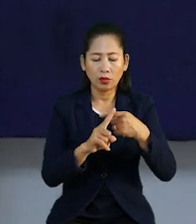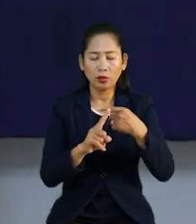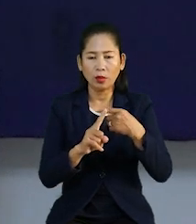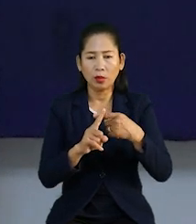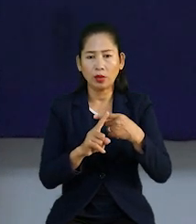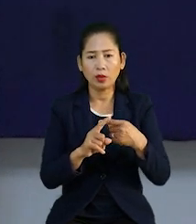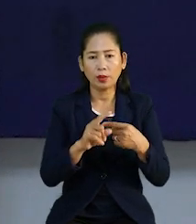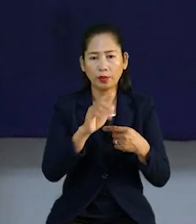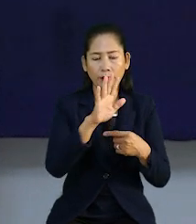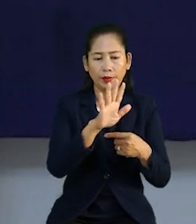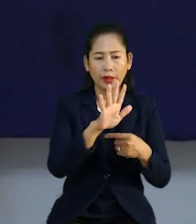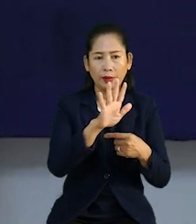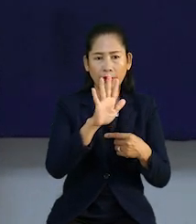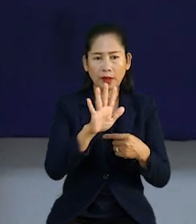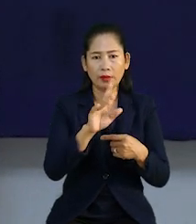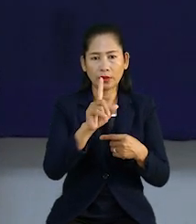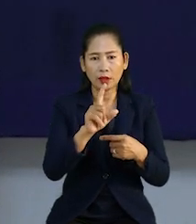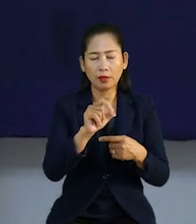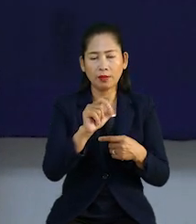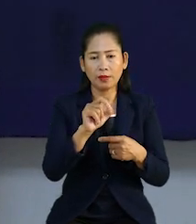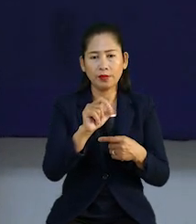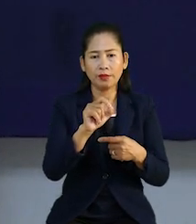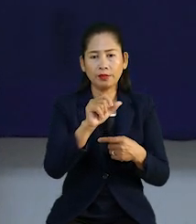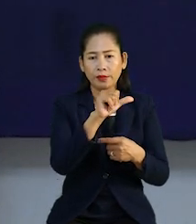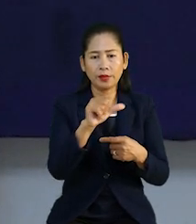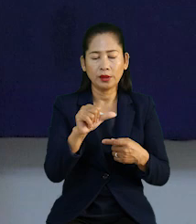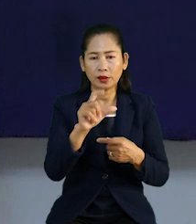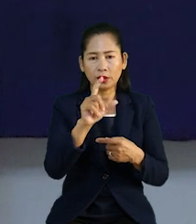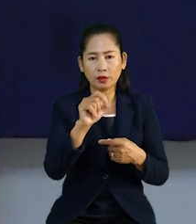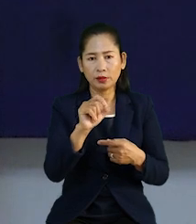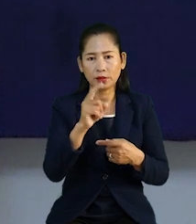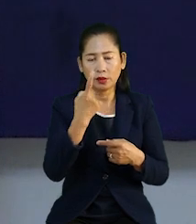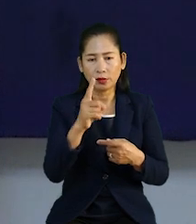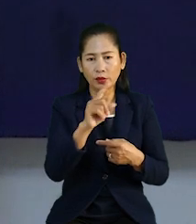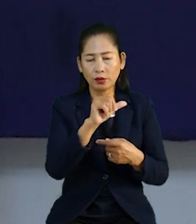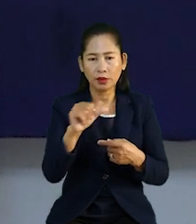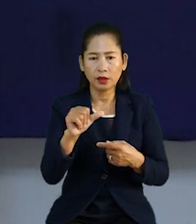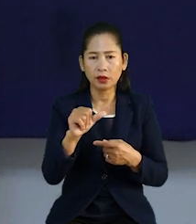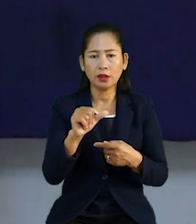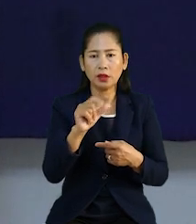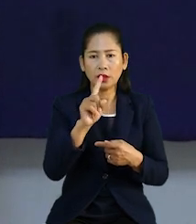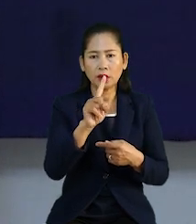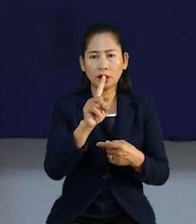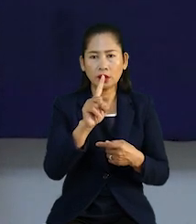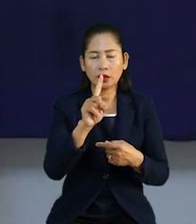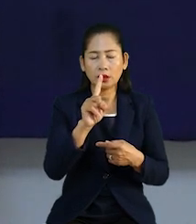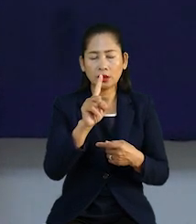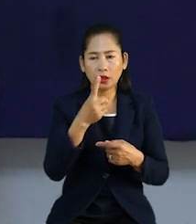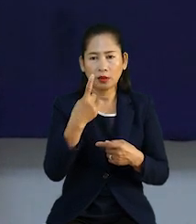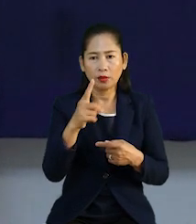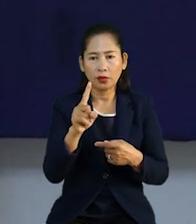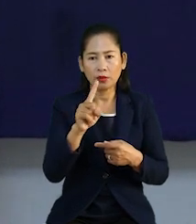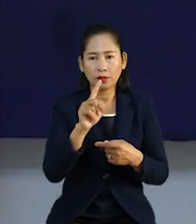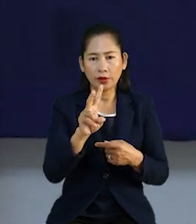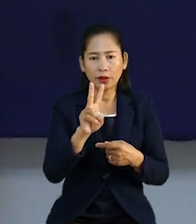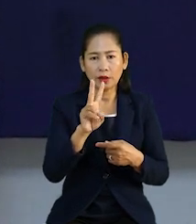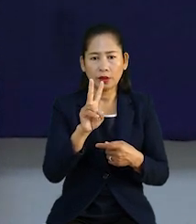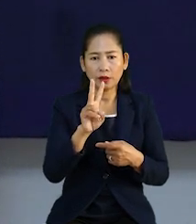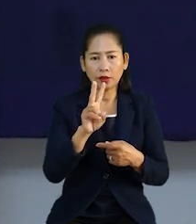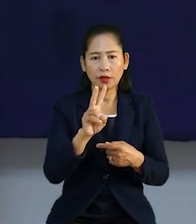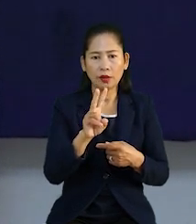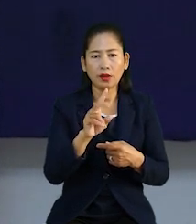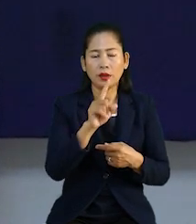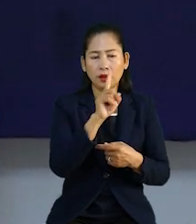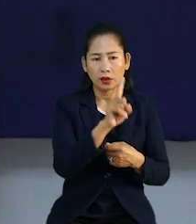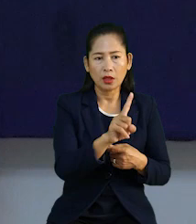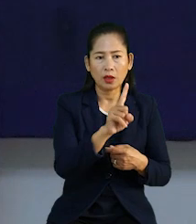chỗ này máu, pram mơn bụng, pram mơn, đọc mơn, đọc mơn, đọc mùi mơn, đọc mùi mơn, pi poan, pram